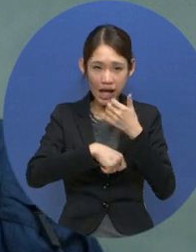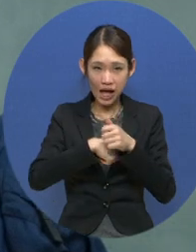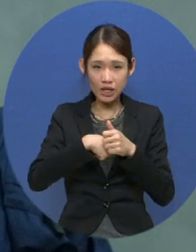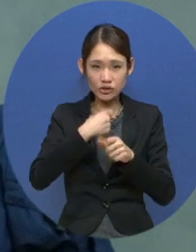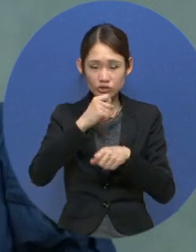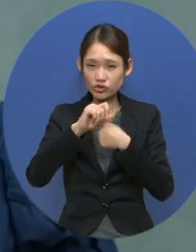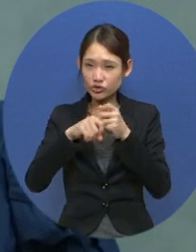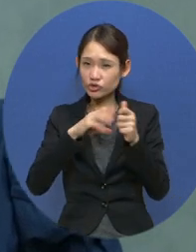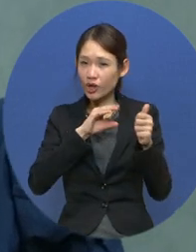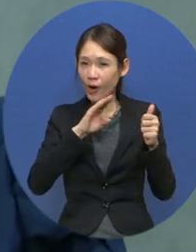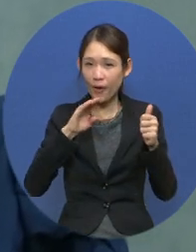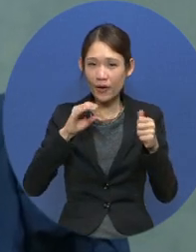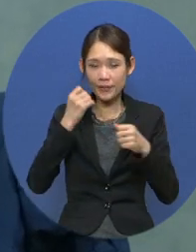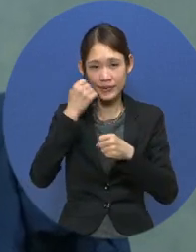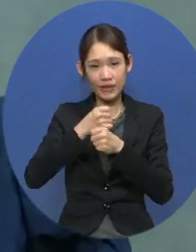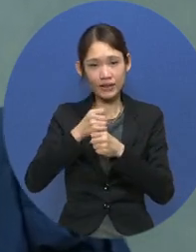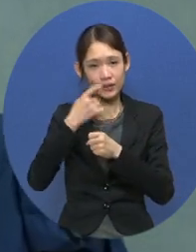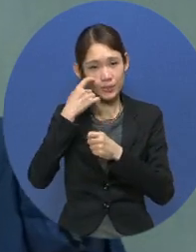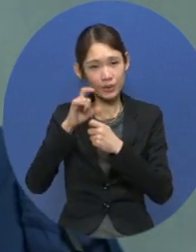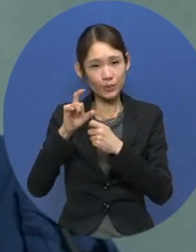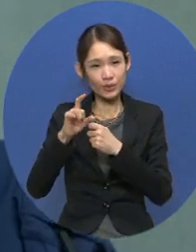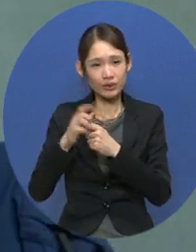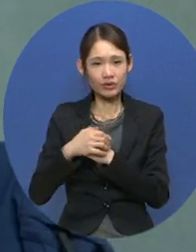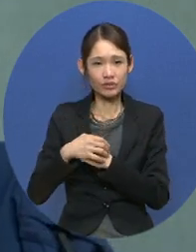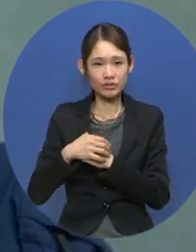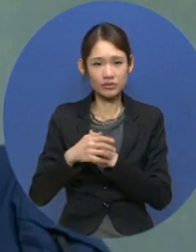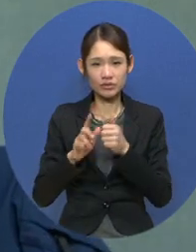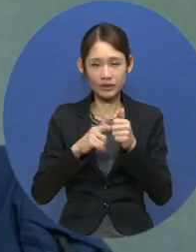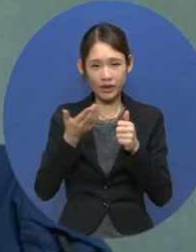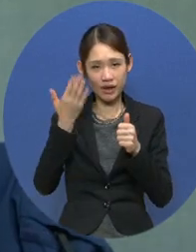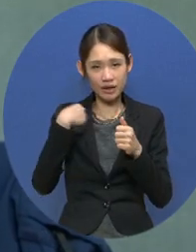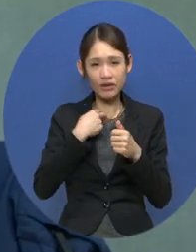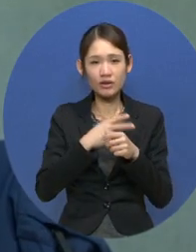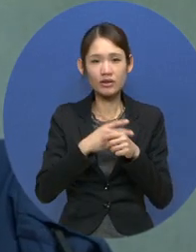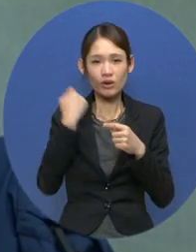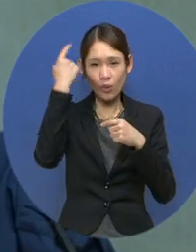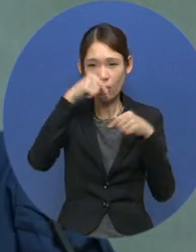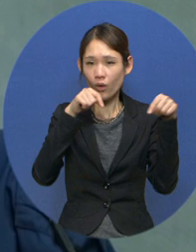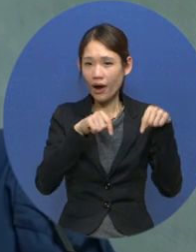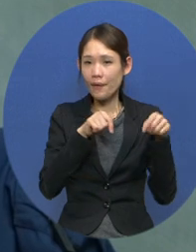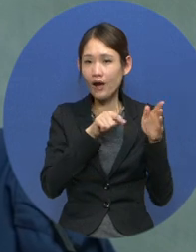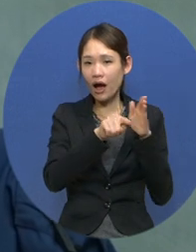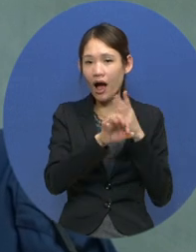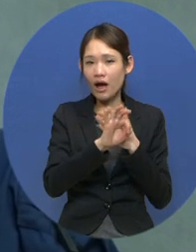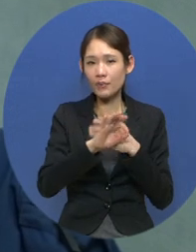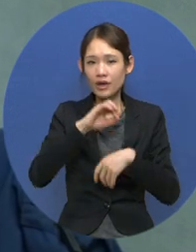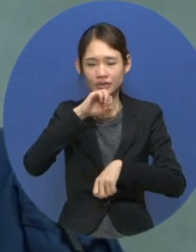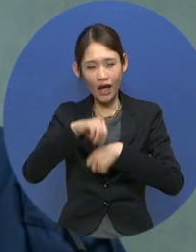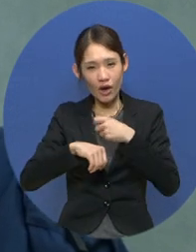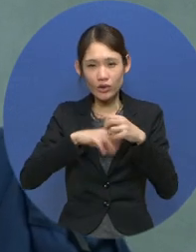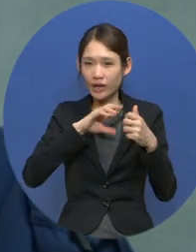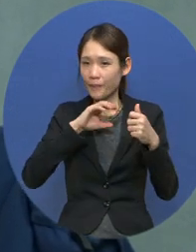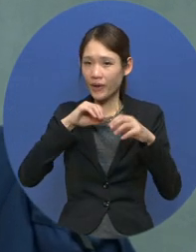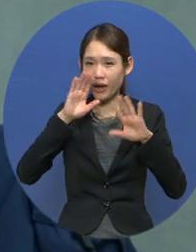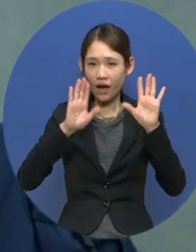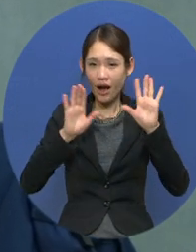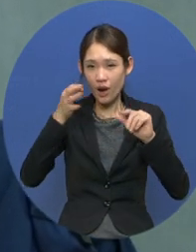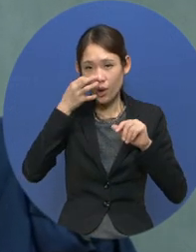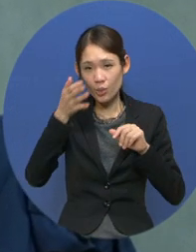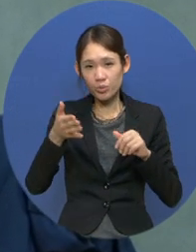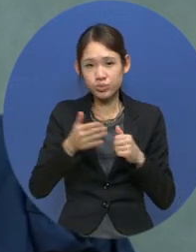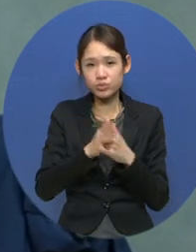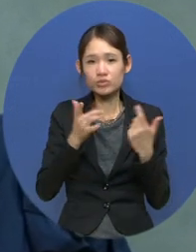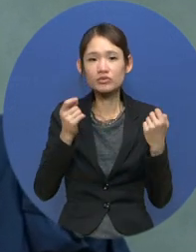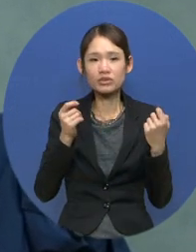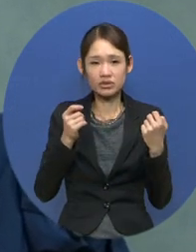게 만들어져 있는 게 좋을지. 왜냐면은. 희강이 예전에 선생님이랑 오디션 같은 거 보러 갔을 때 자유연기 했었지. 네. 그렇게 오디션 보러